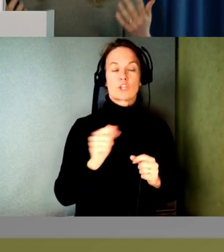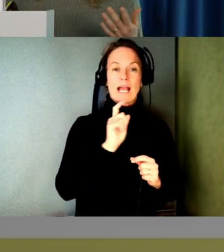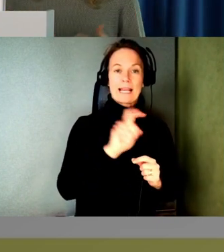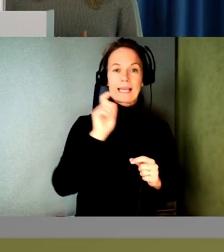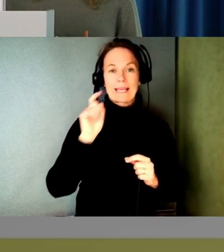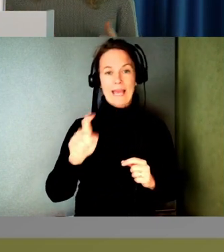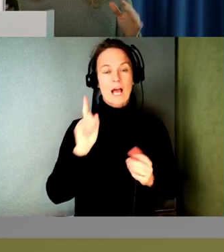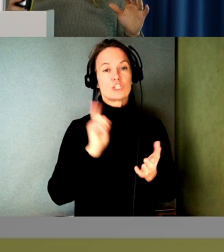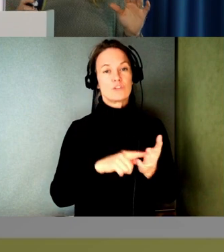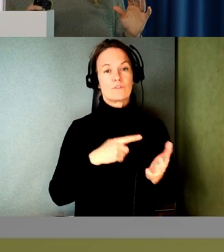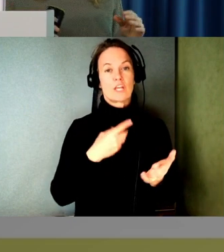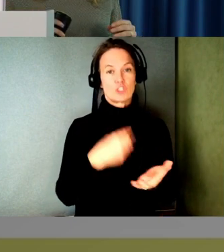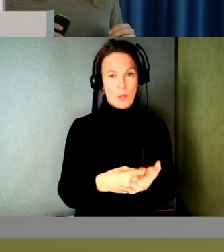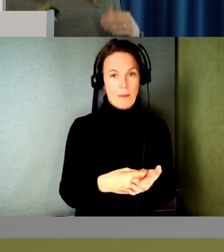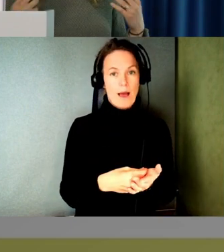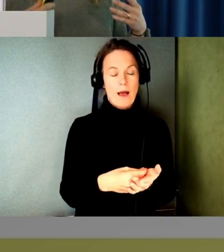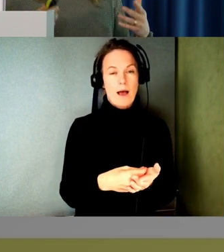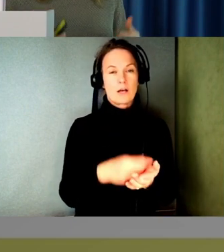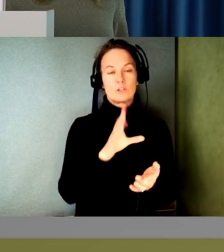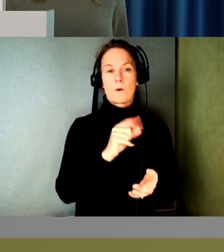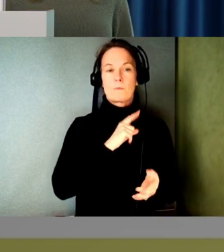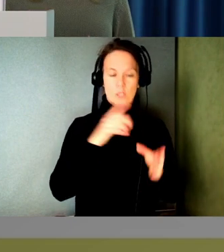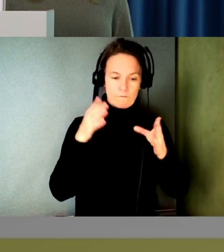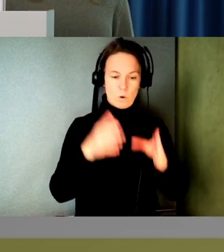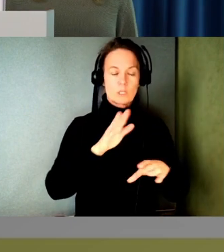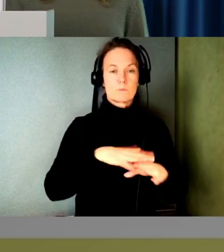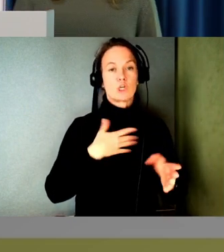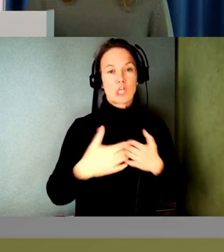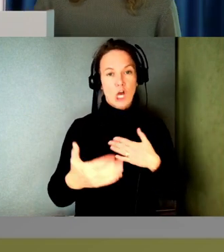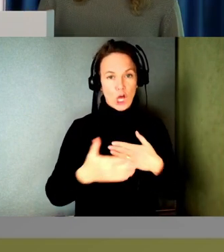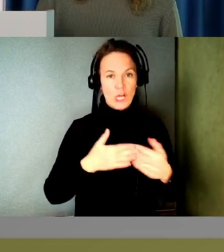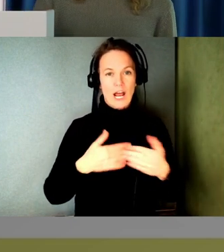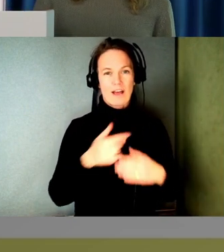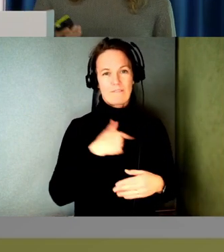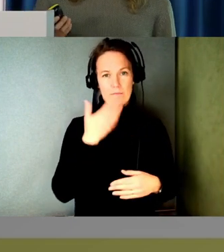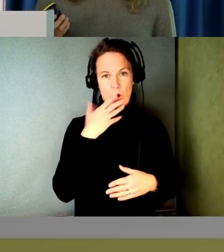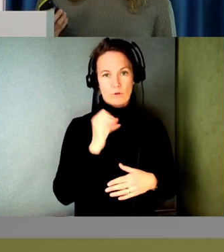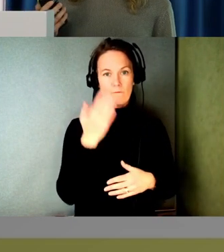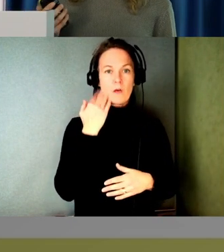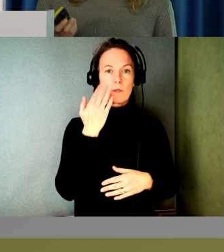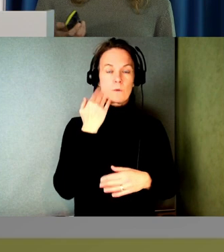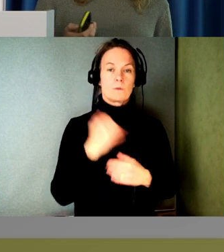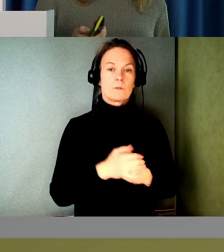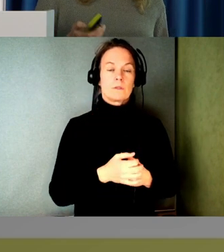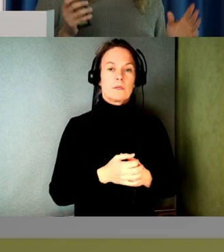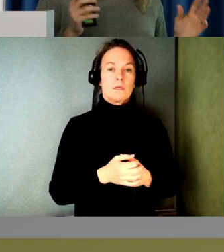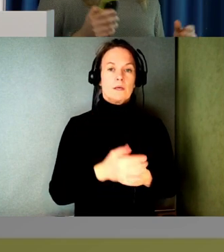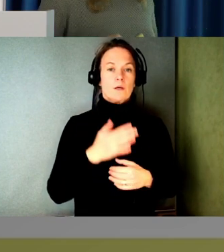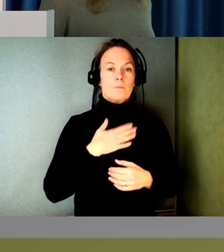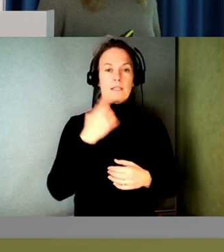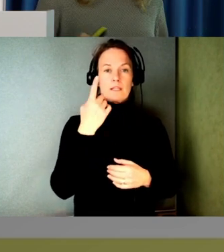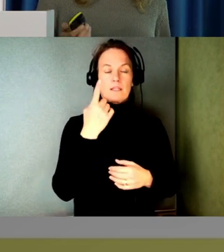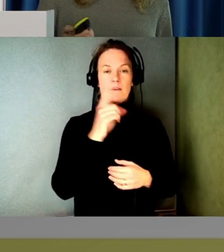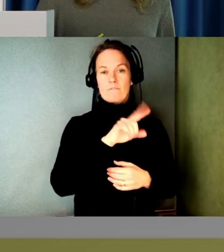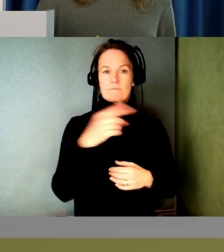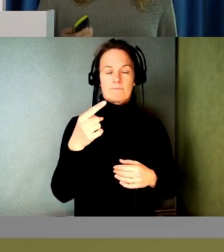utföra en handling Så här är det mycket fokus på det här görat som vi pratade om tidigare eh och mitt främsta tips för de här